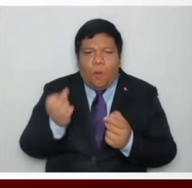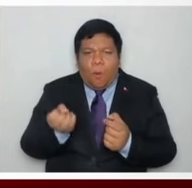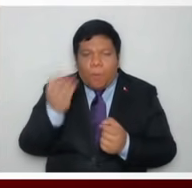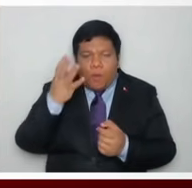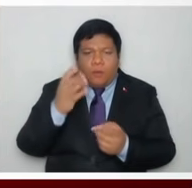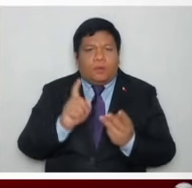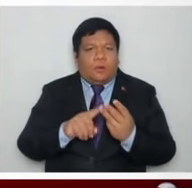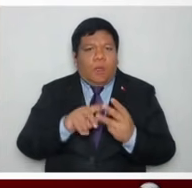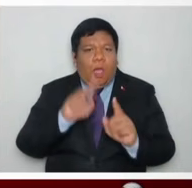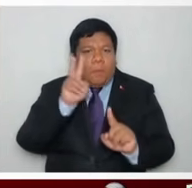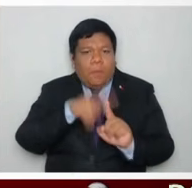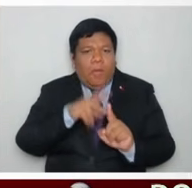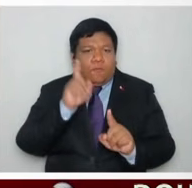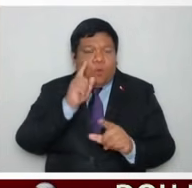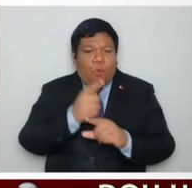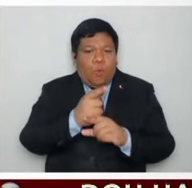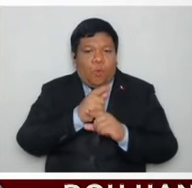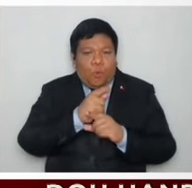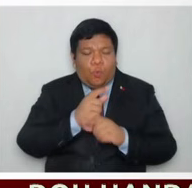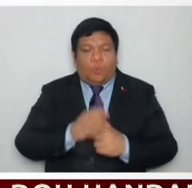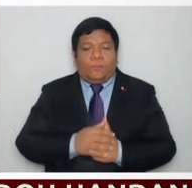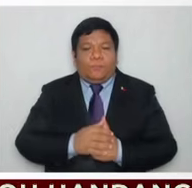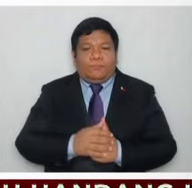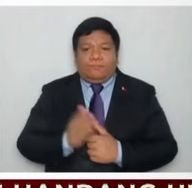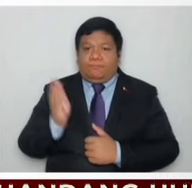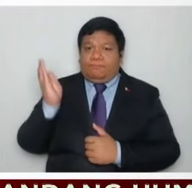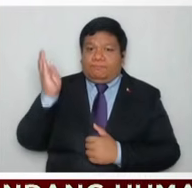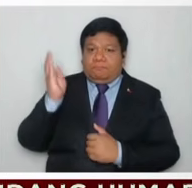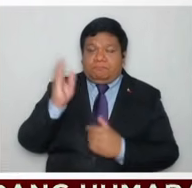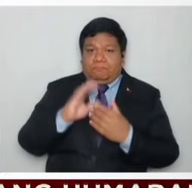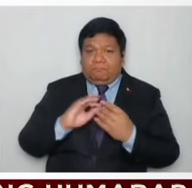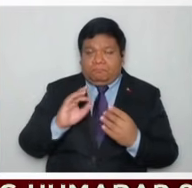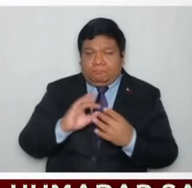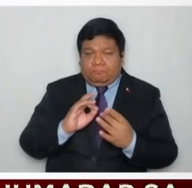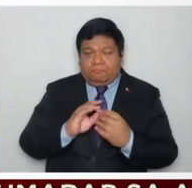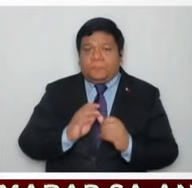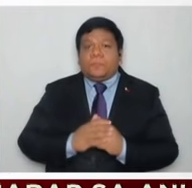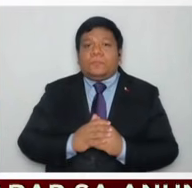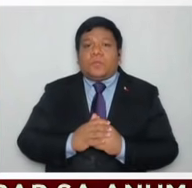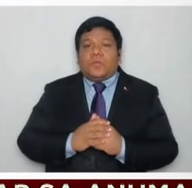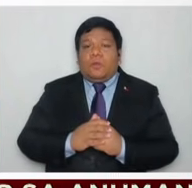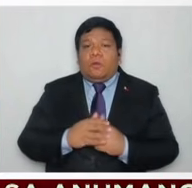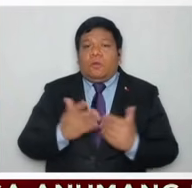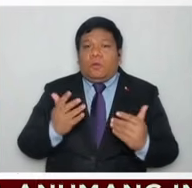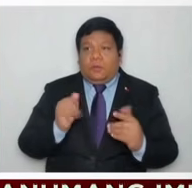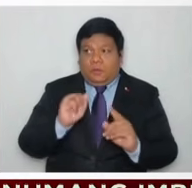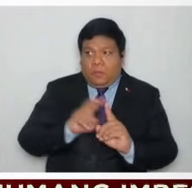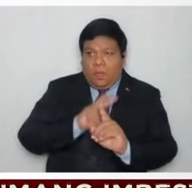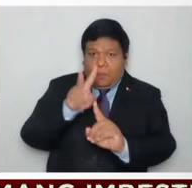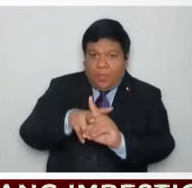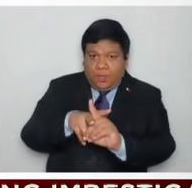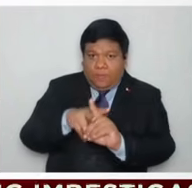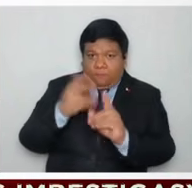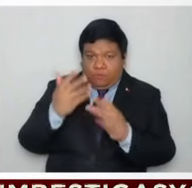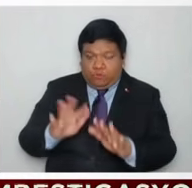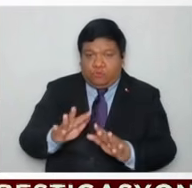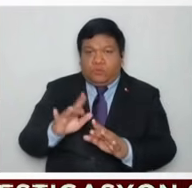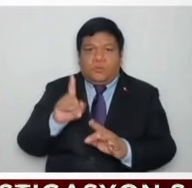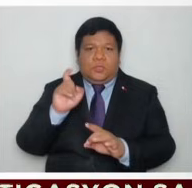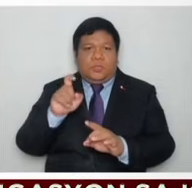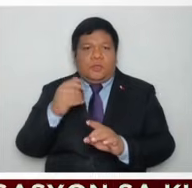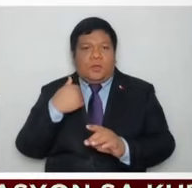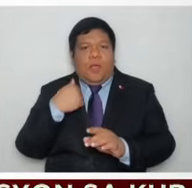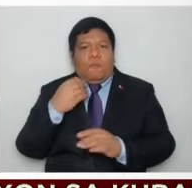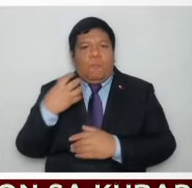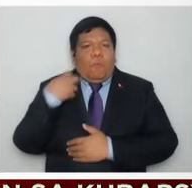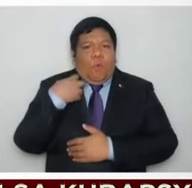loan. Upon submission of the loan application, that application will go to the employer for certification